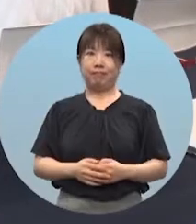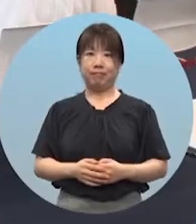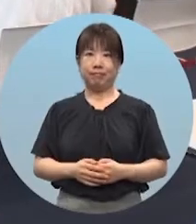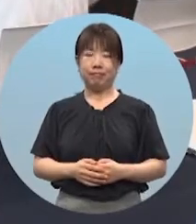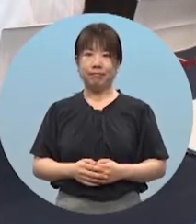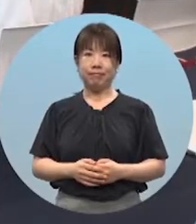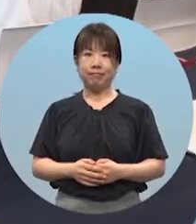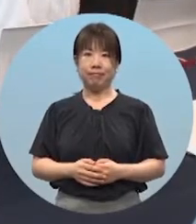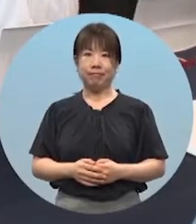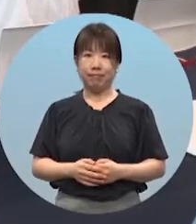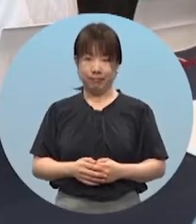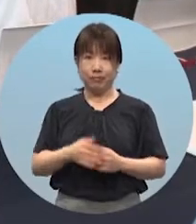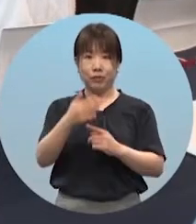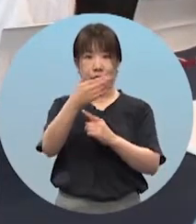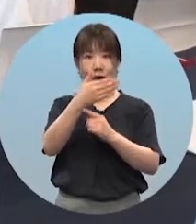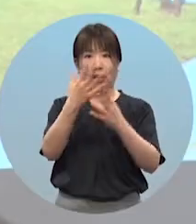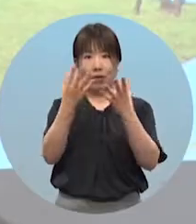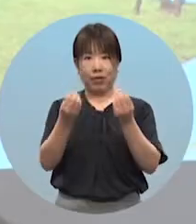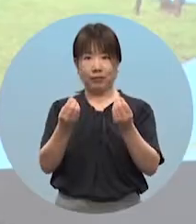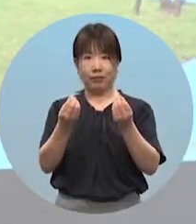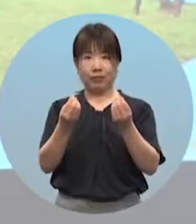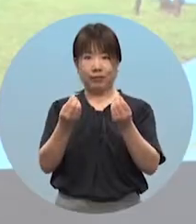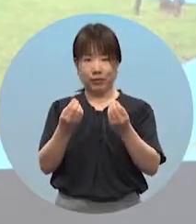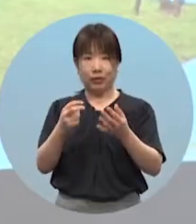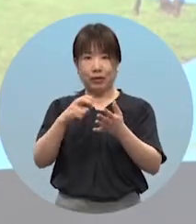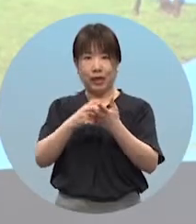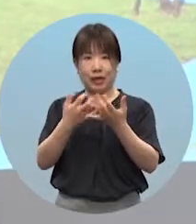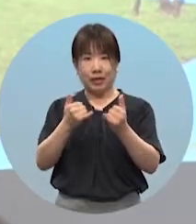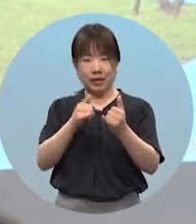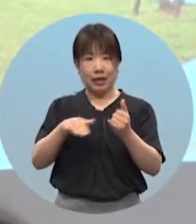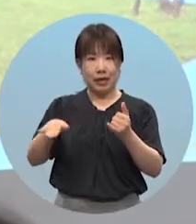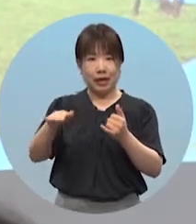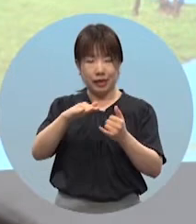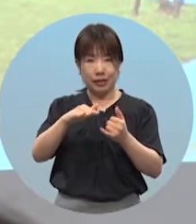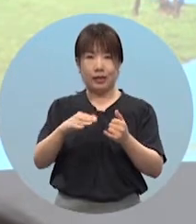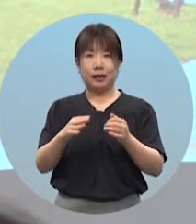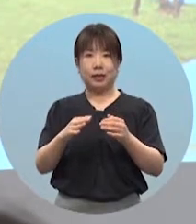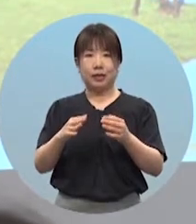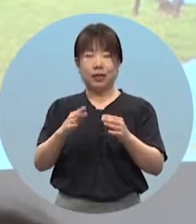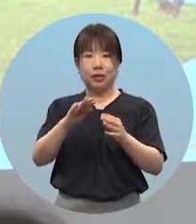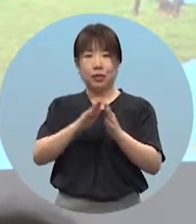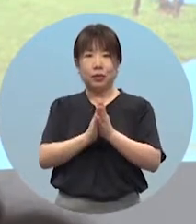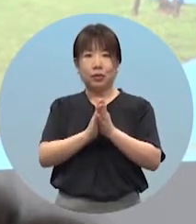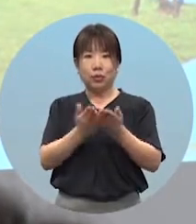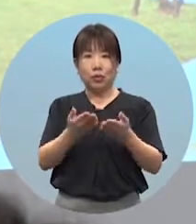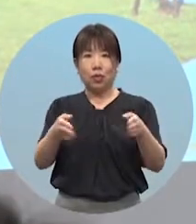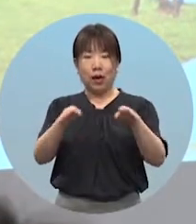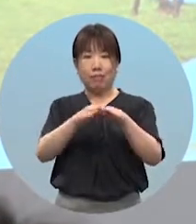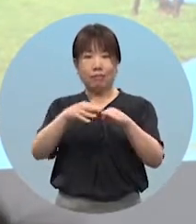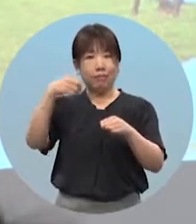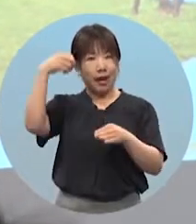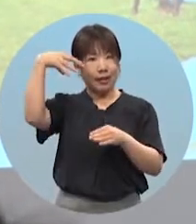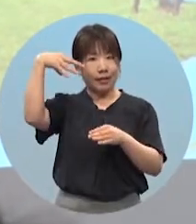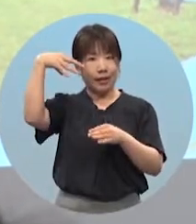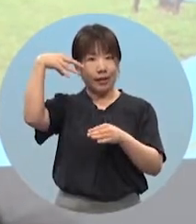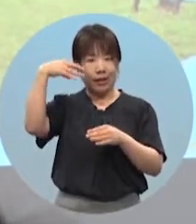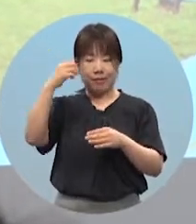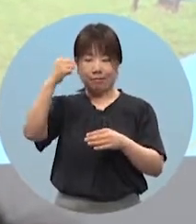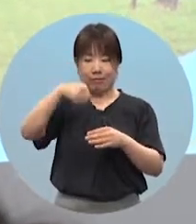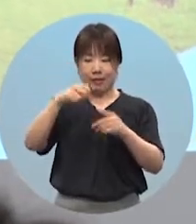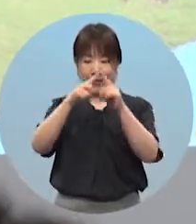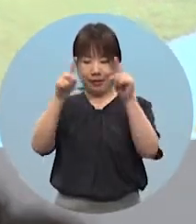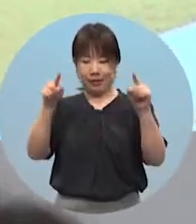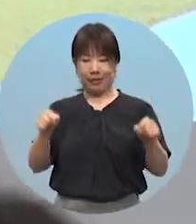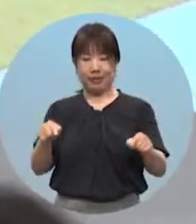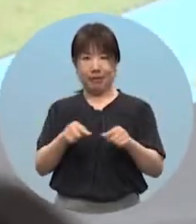ツアーが終わると参加者に図書館博士の認定書が渡されました。 おめでとうございます。